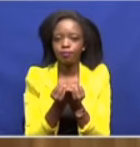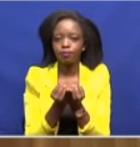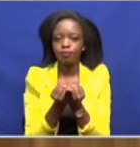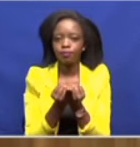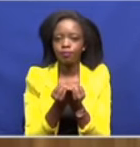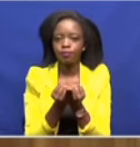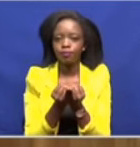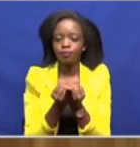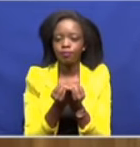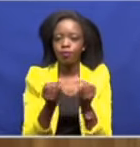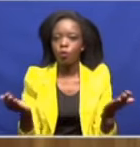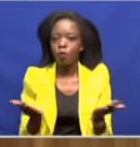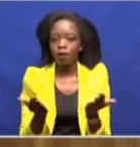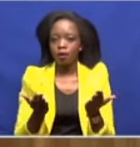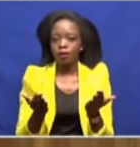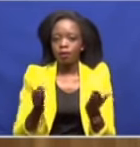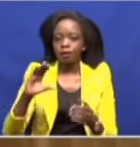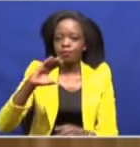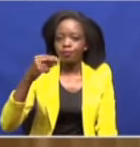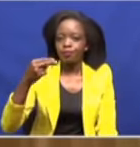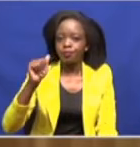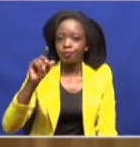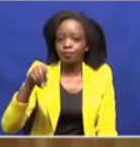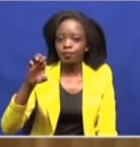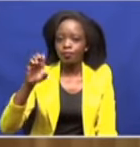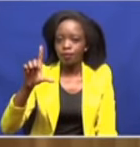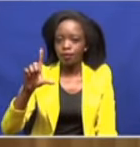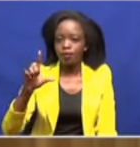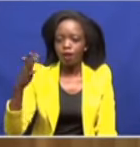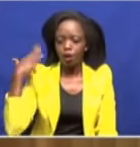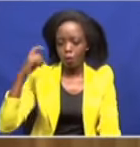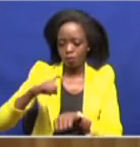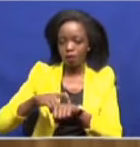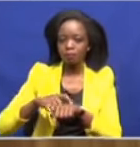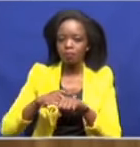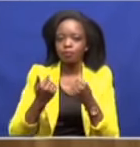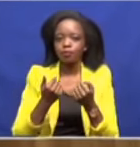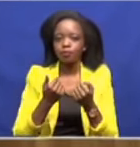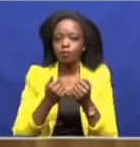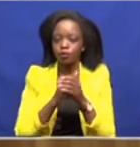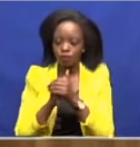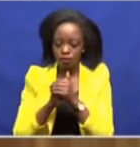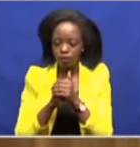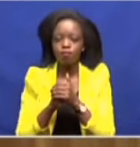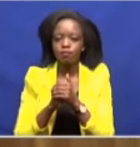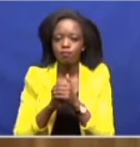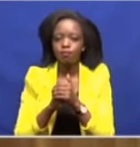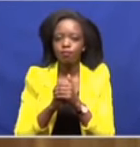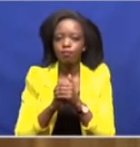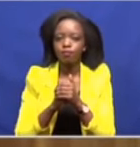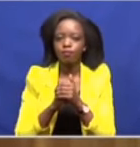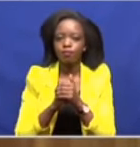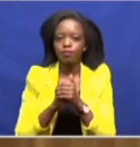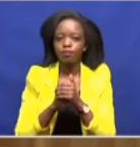ufanyika kwenye side chapels na former adoration chapel. Kuabudu ekaristia takatifu, yaani